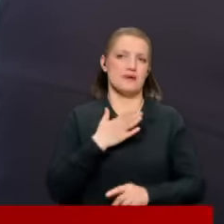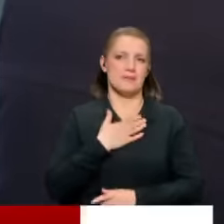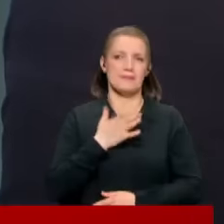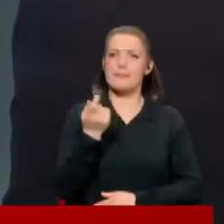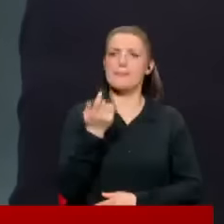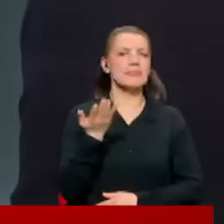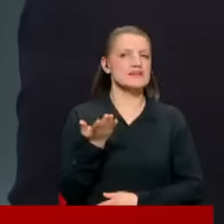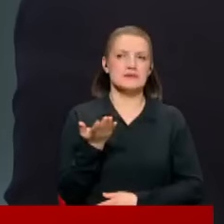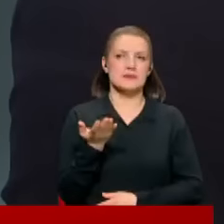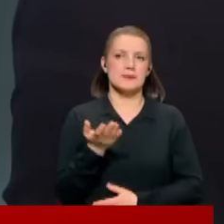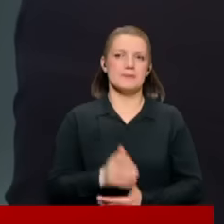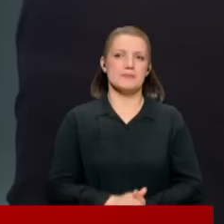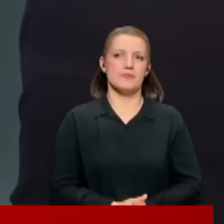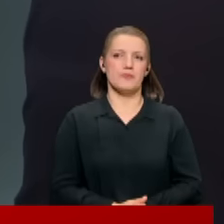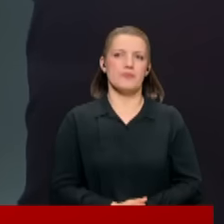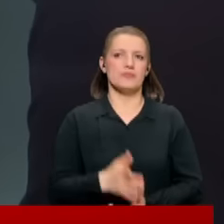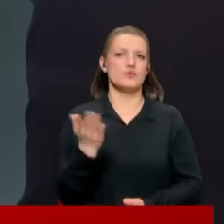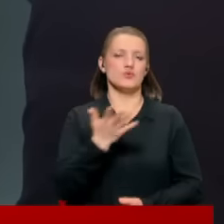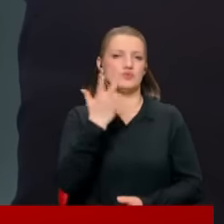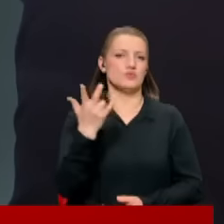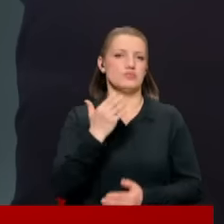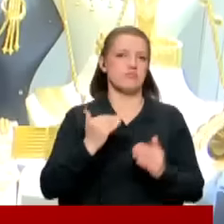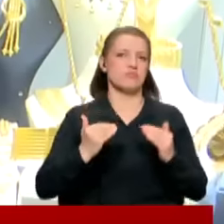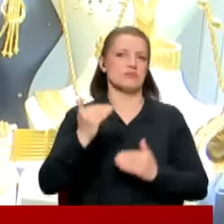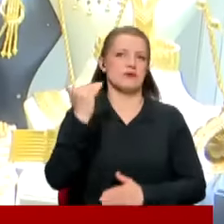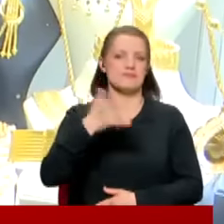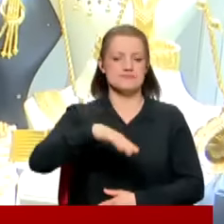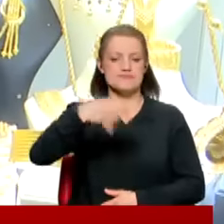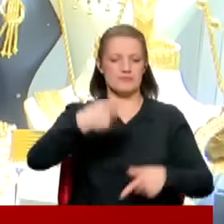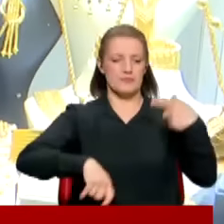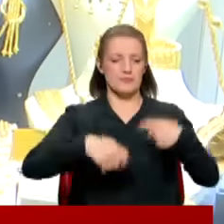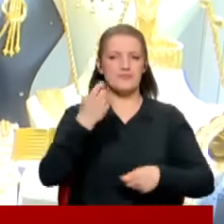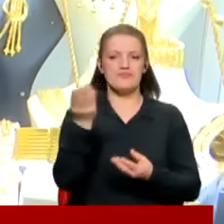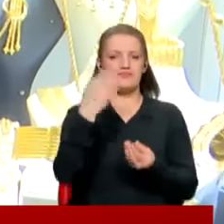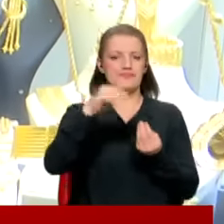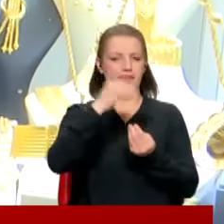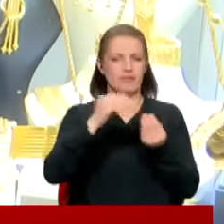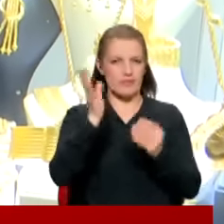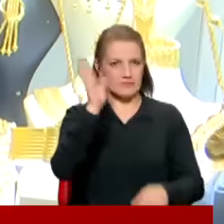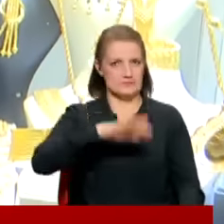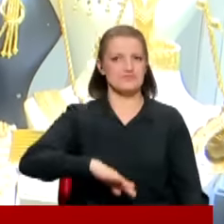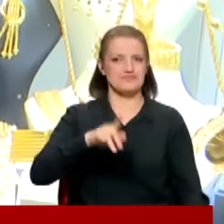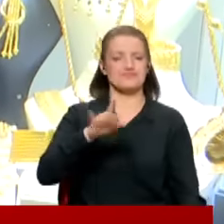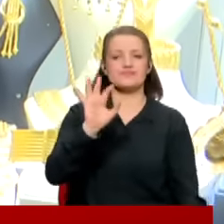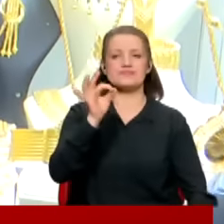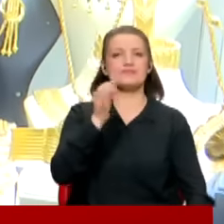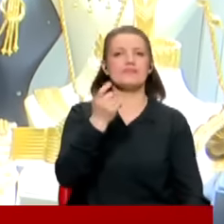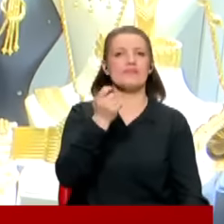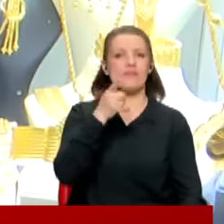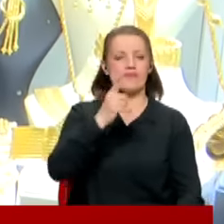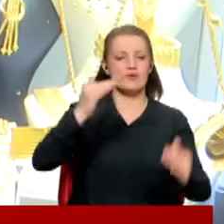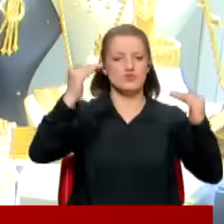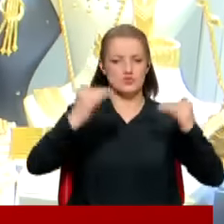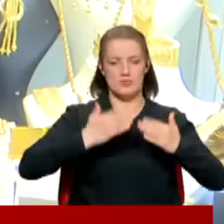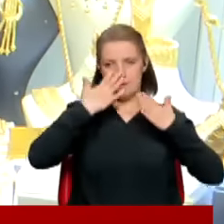Nasıl fiyatlar? Bayağı uçmuş fiyatlar. Merkez Bankası'nın faiz artırımından sonra altın fiyatlarının